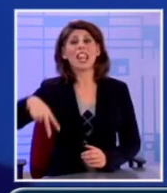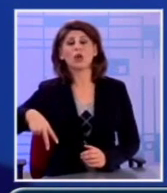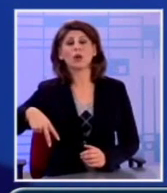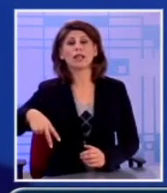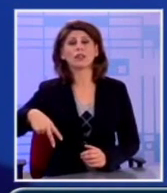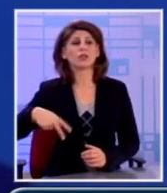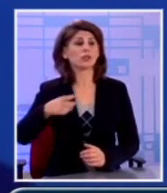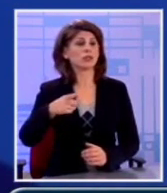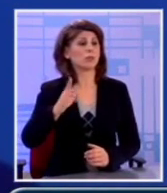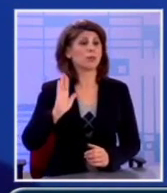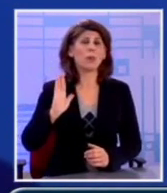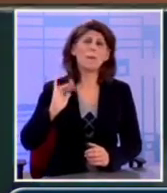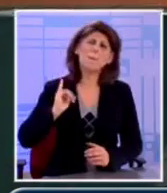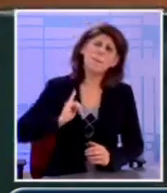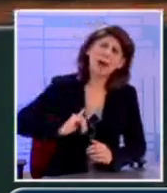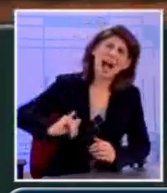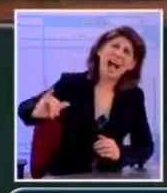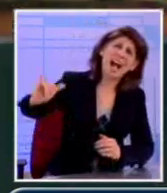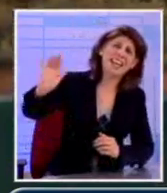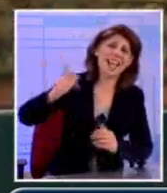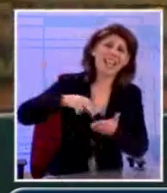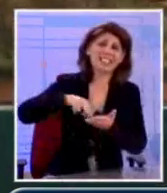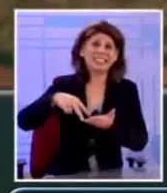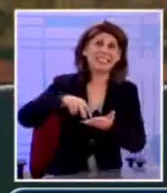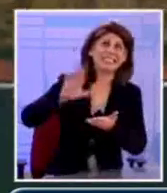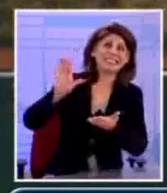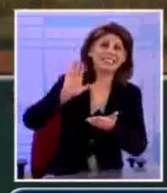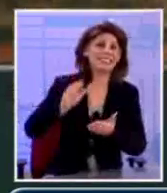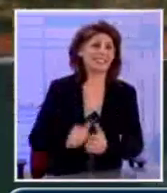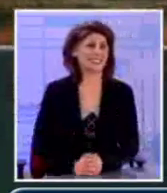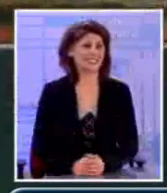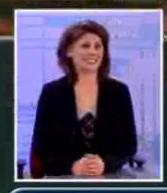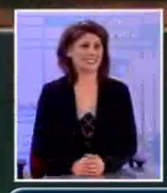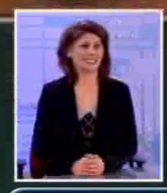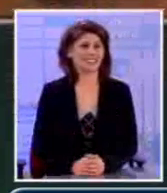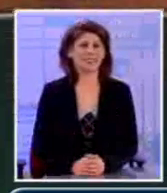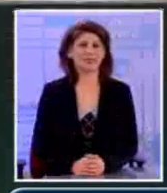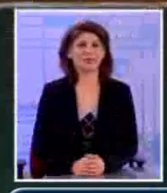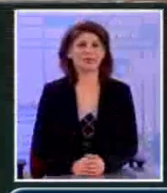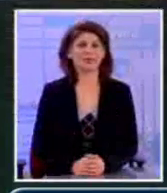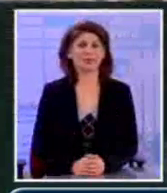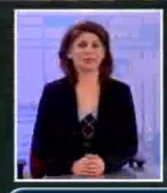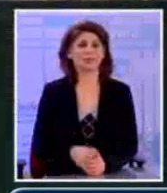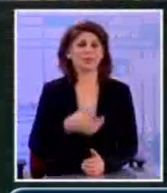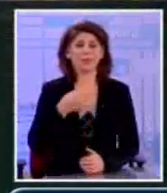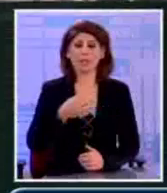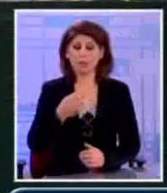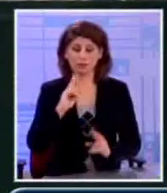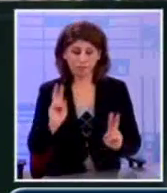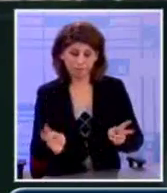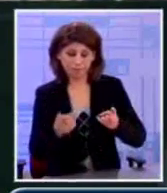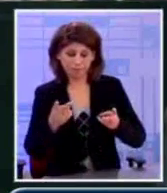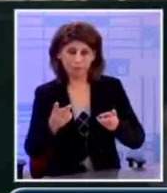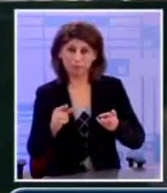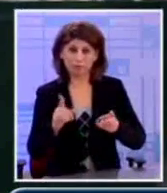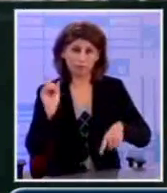πίσω. Πού όντως? Πίσω. Δεν σε βλέπω. Έλα πιο μπροστά. Λοιπόν, αναφερθήκατε σε εντοπισμό φαινομένων